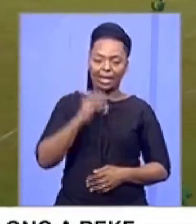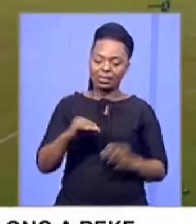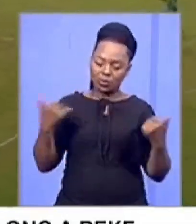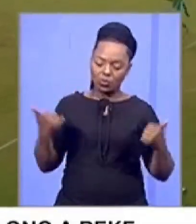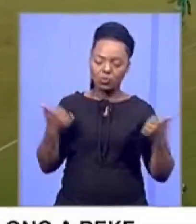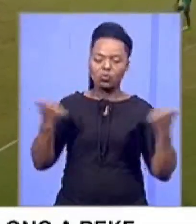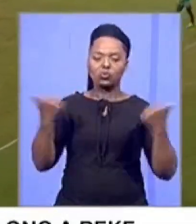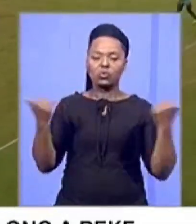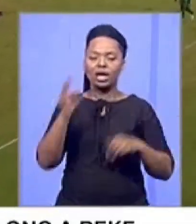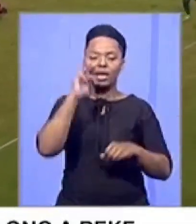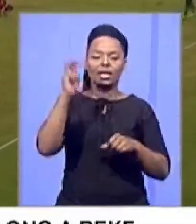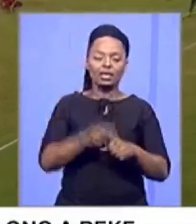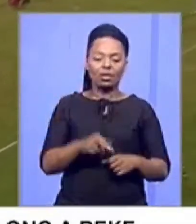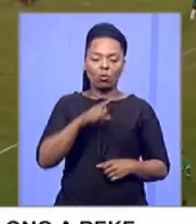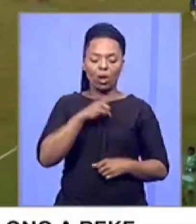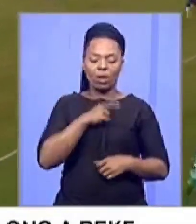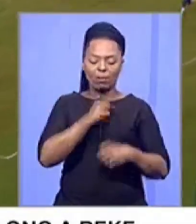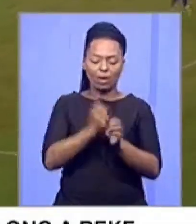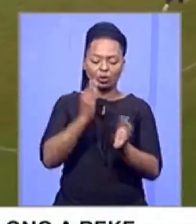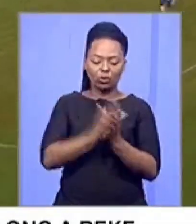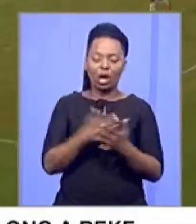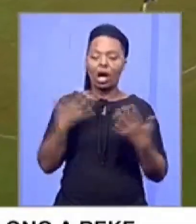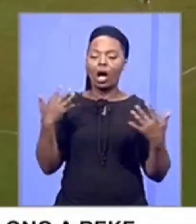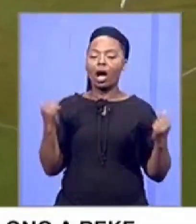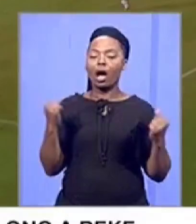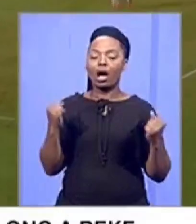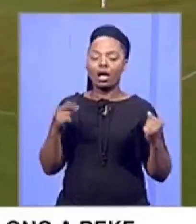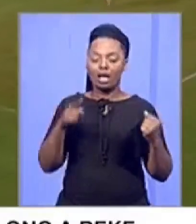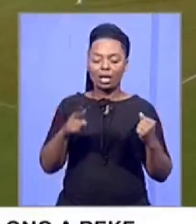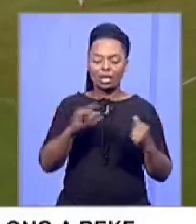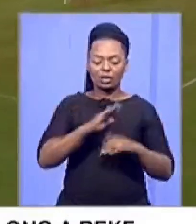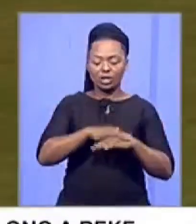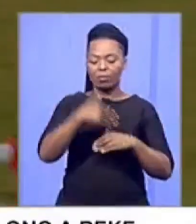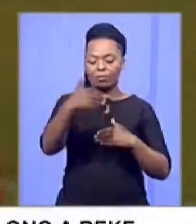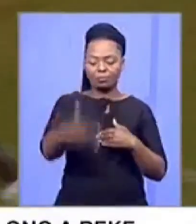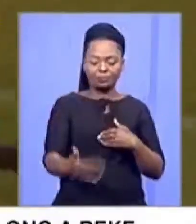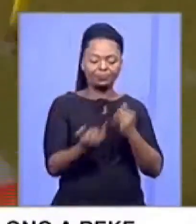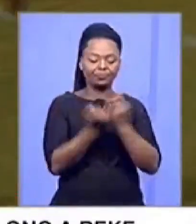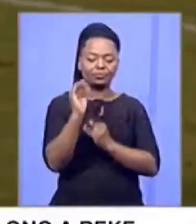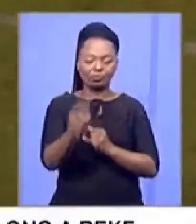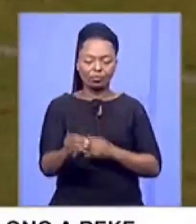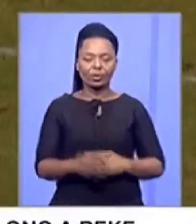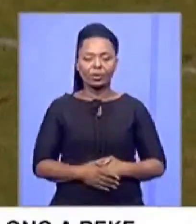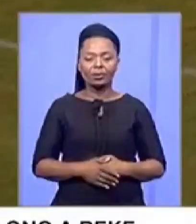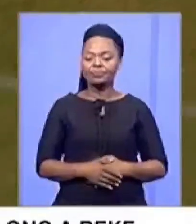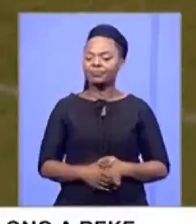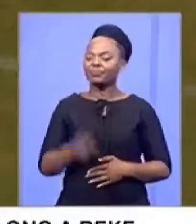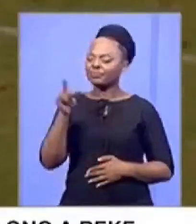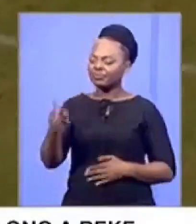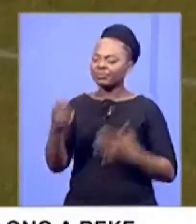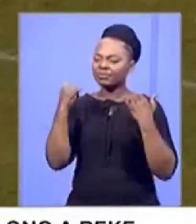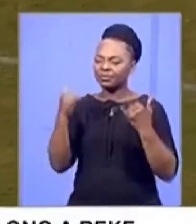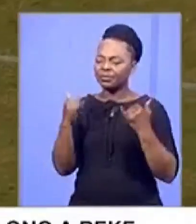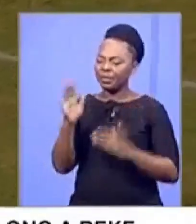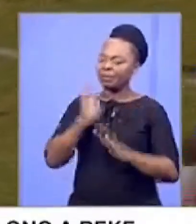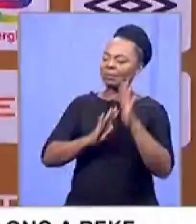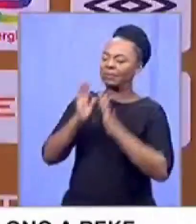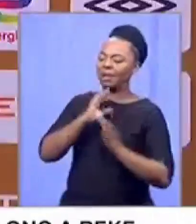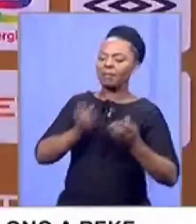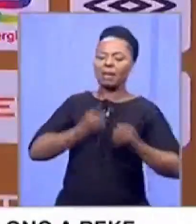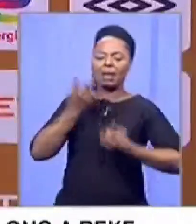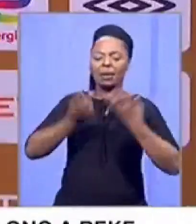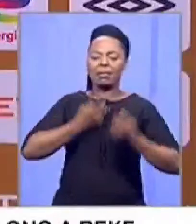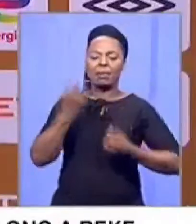hlokahalang ha ba sheba sehla se latelang wa tsaba mokwetlisi o ntshitse maikutlo ka hore wale sehlopha sa